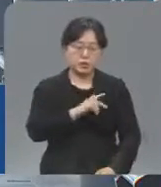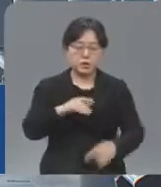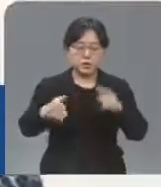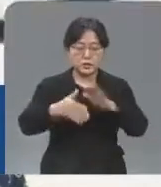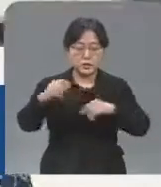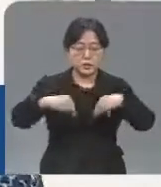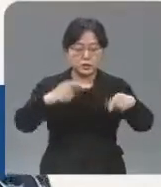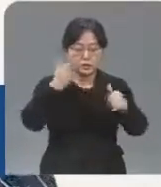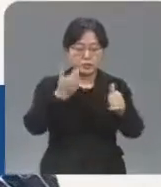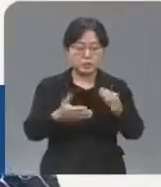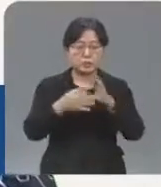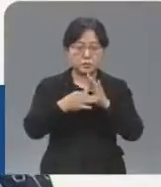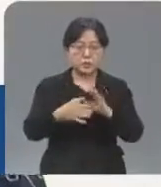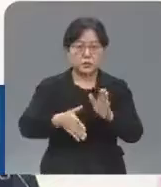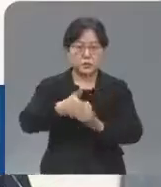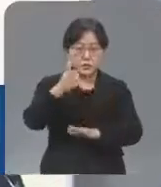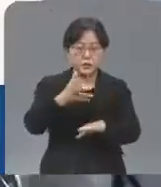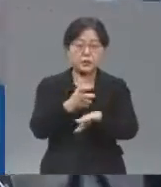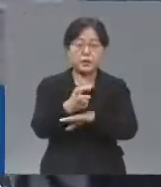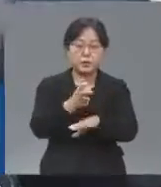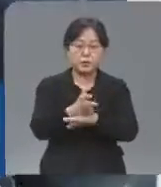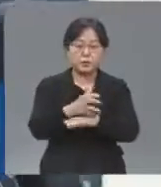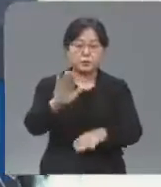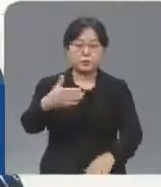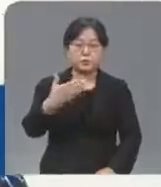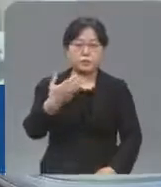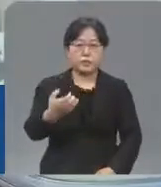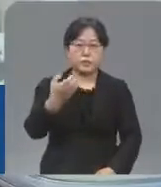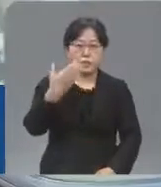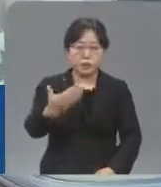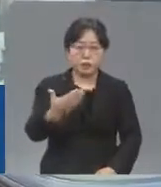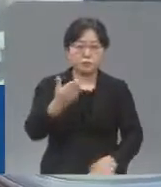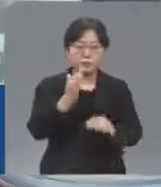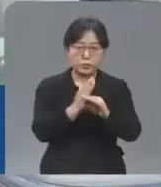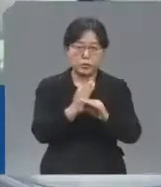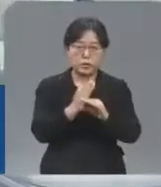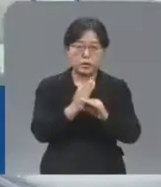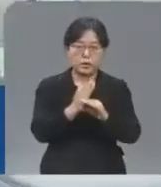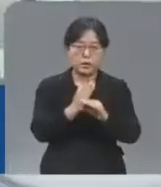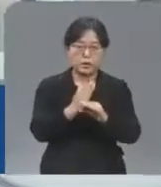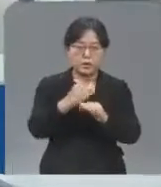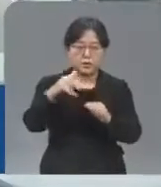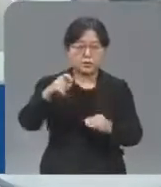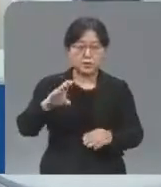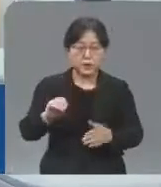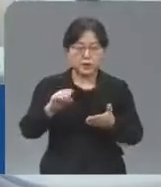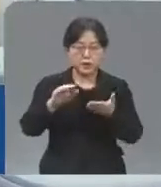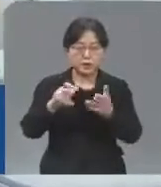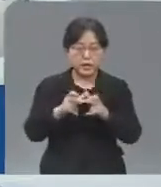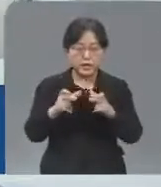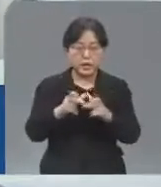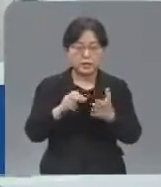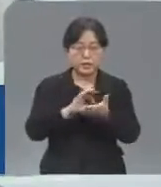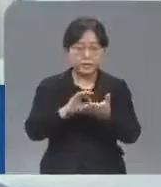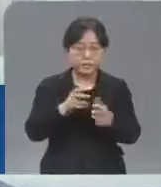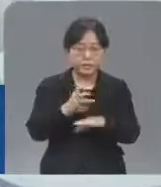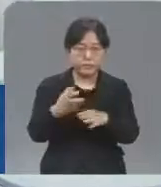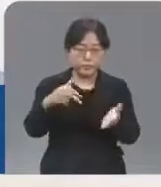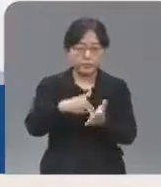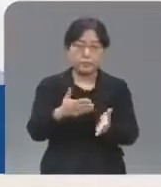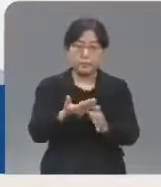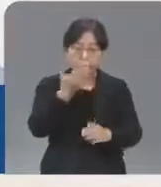시정질문을 통해 광주시 전체 시내버스 999대 가운데 저상버스는 26%로